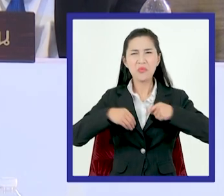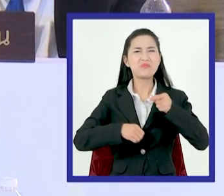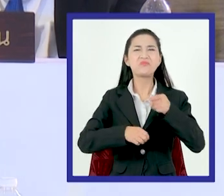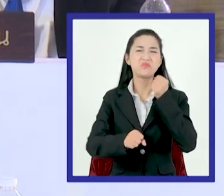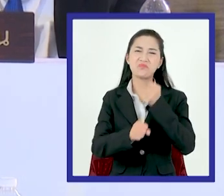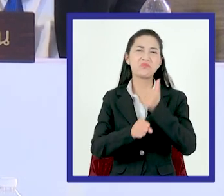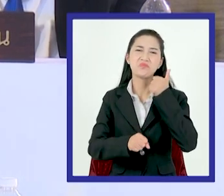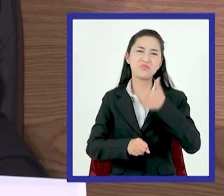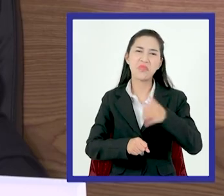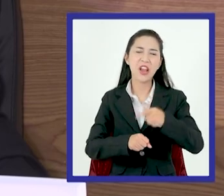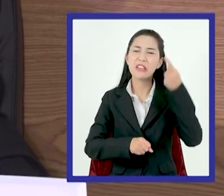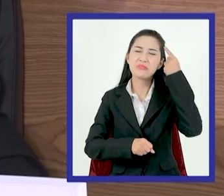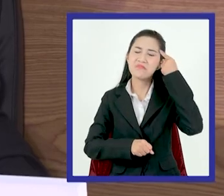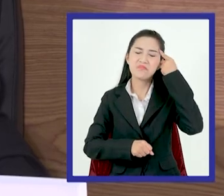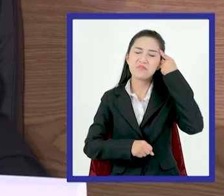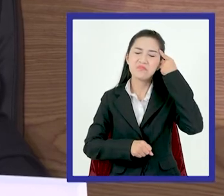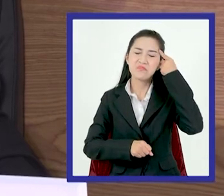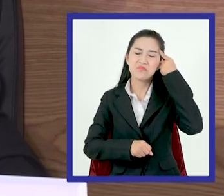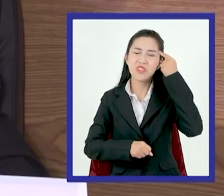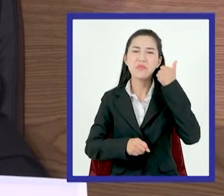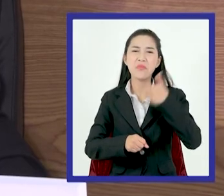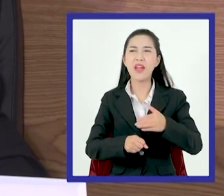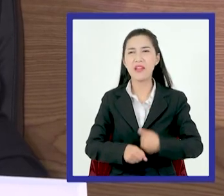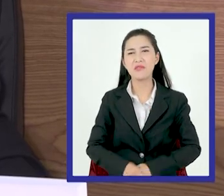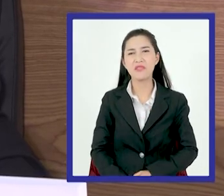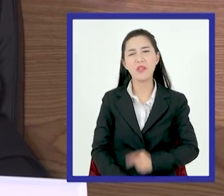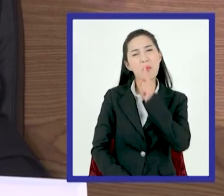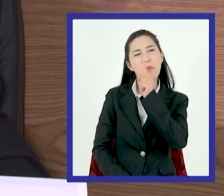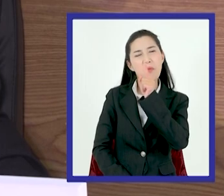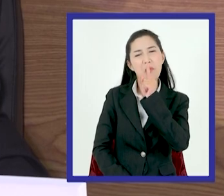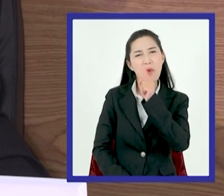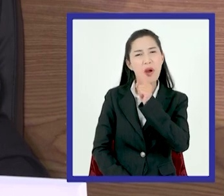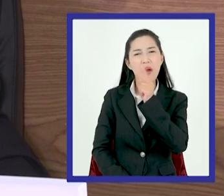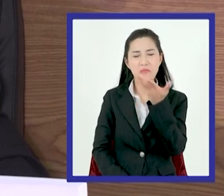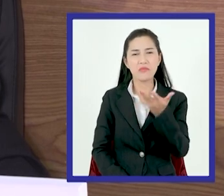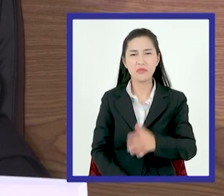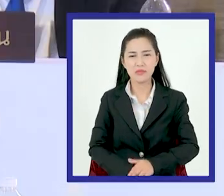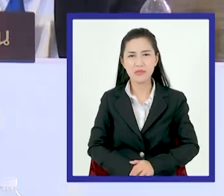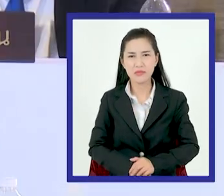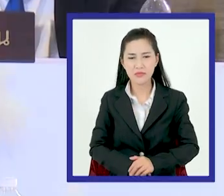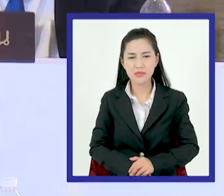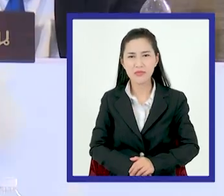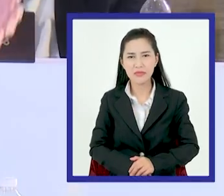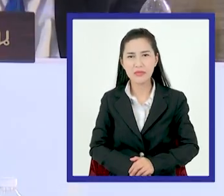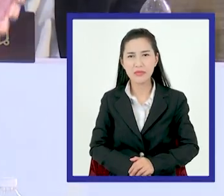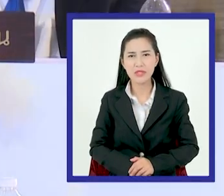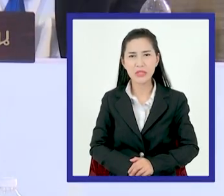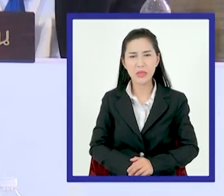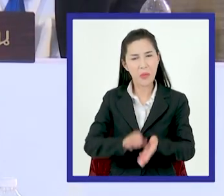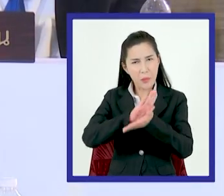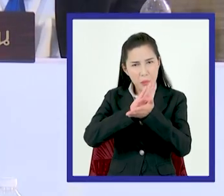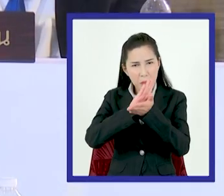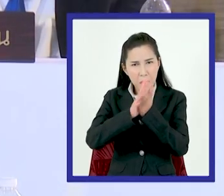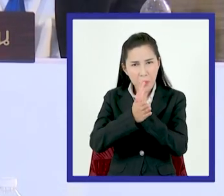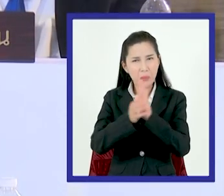ำแบบนี้ได้คิดแบบนี้ไม่ได้หรอกครับอย่างมากก็ได้แต่ค้านอะไรไปวันๆนะฮะเพราะฉะนั้นสิ่งเหล่านี้มันคือสิ่งที่เรามองว่าจะปฏิรูป